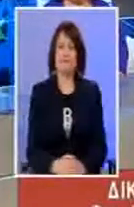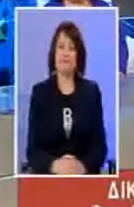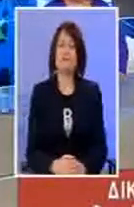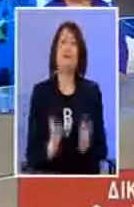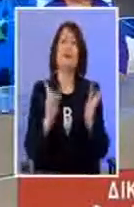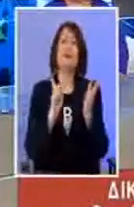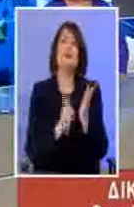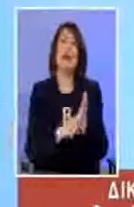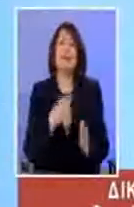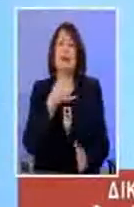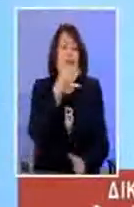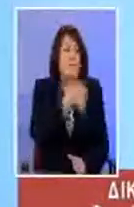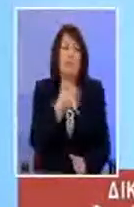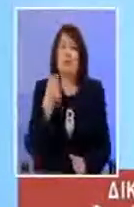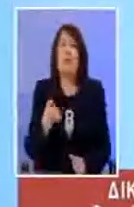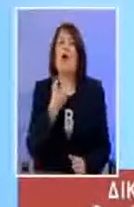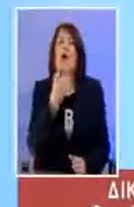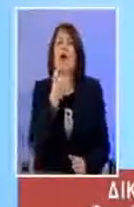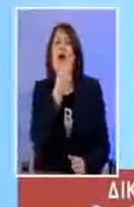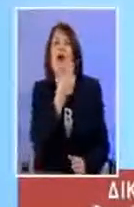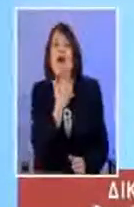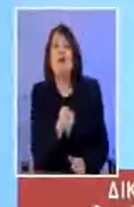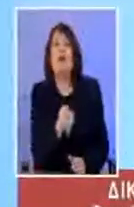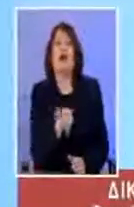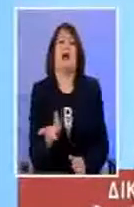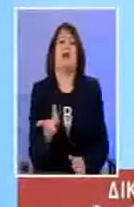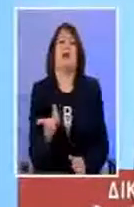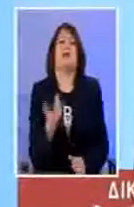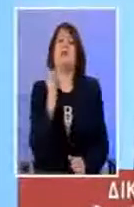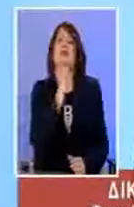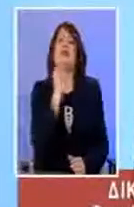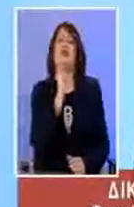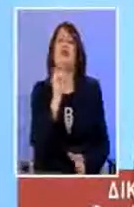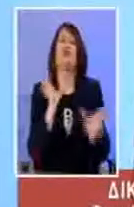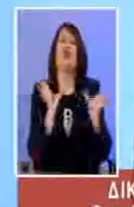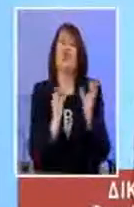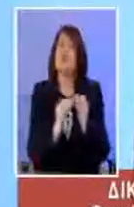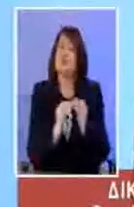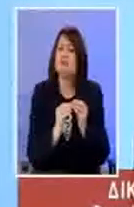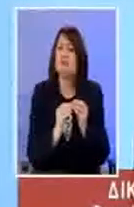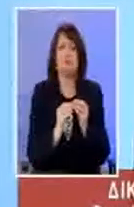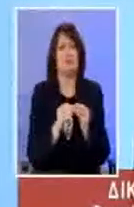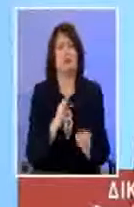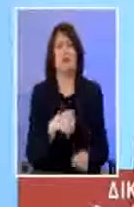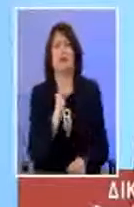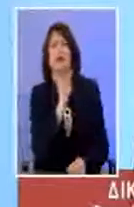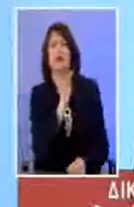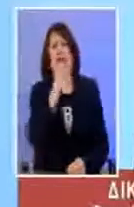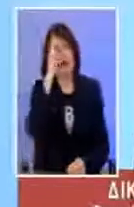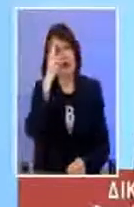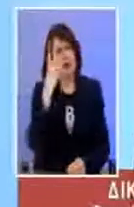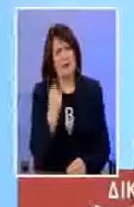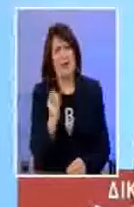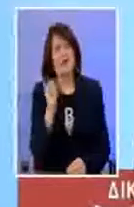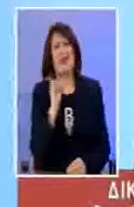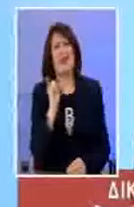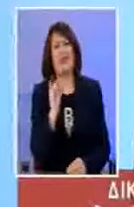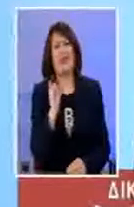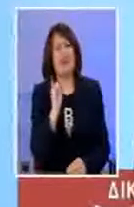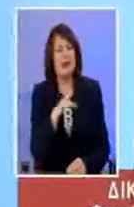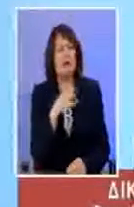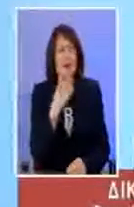να απευθυνθεί. Και ξέρετε, στην Αγγλία υπάρχει το Royal National Institute που μπορεί κανείς εκεί, και στη Γερμανία το ίδρυμα εκεί στο